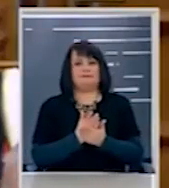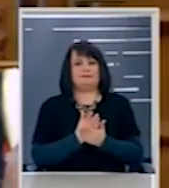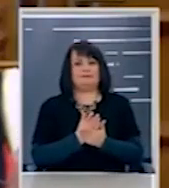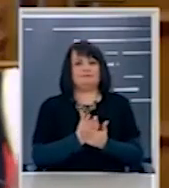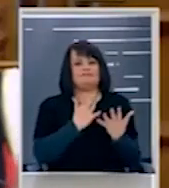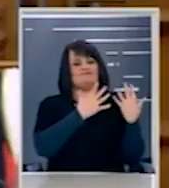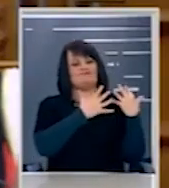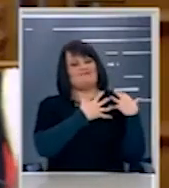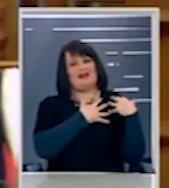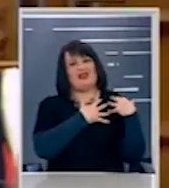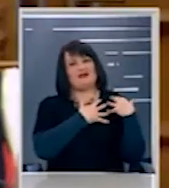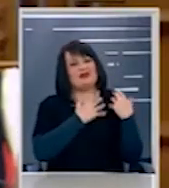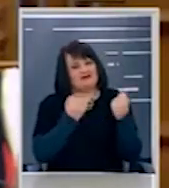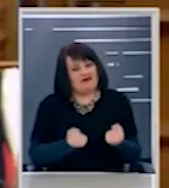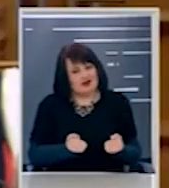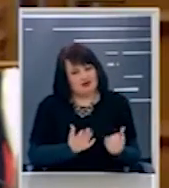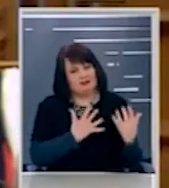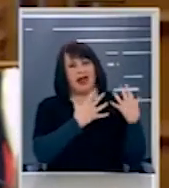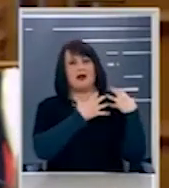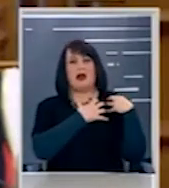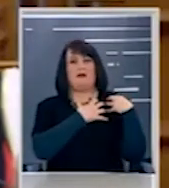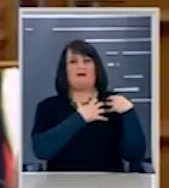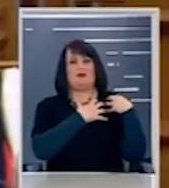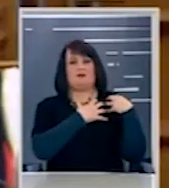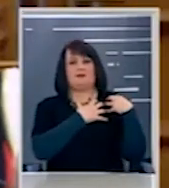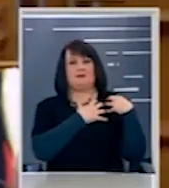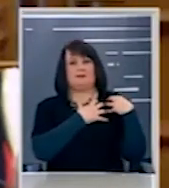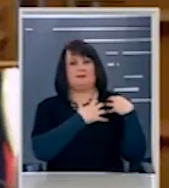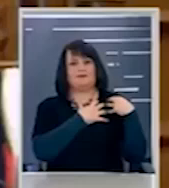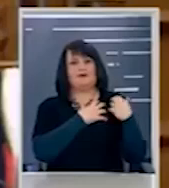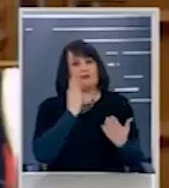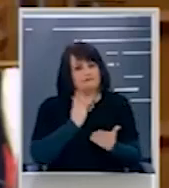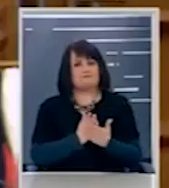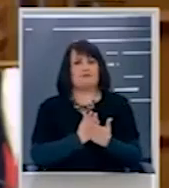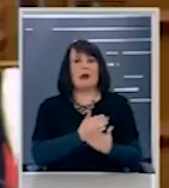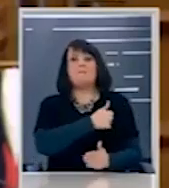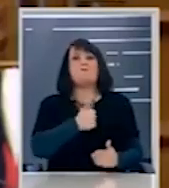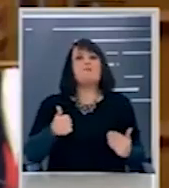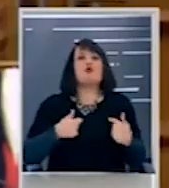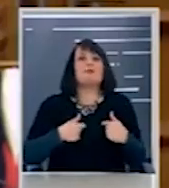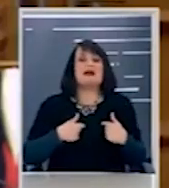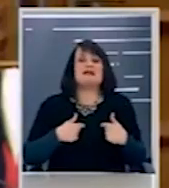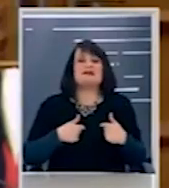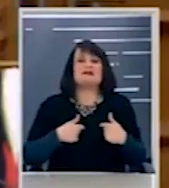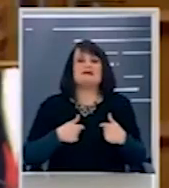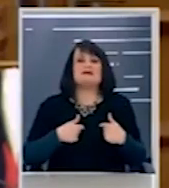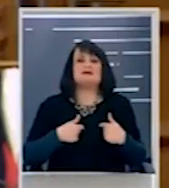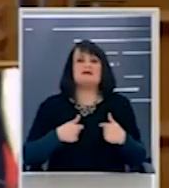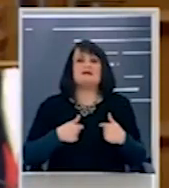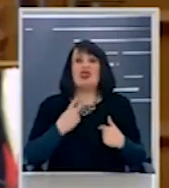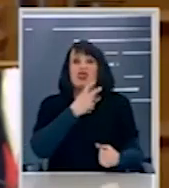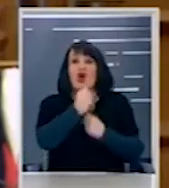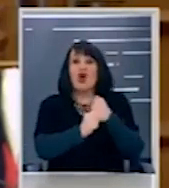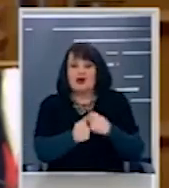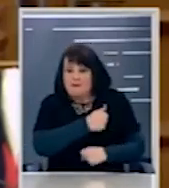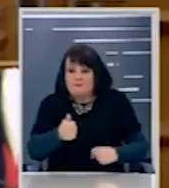σηκώσουμε το βάρος της ευθύνης. Και είμαστε αποφασισμένοι να σηκώσουμε το βάρος της ευθύνης μόνοι μας, διότι μόνοι μας το σηκώνουμε δύο χρόνια